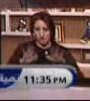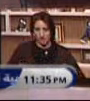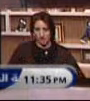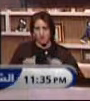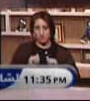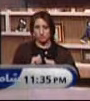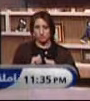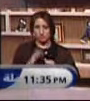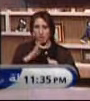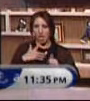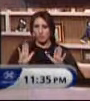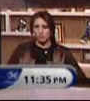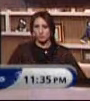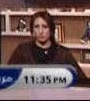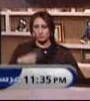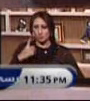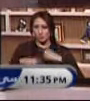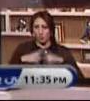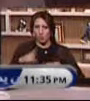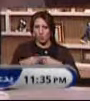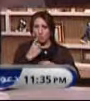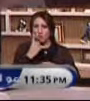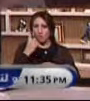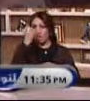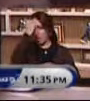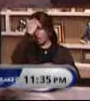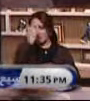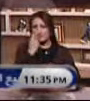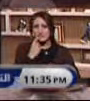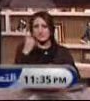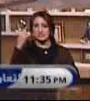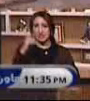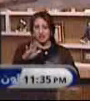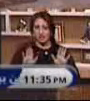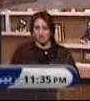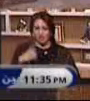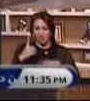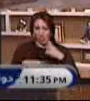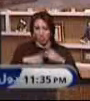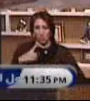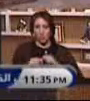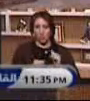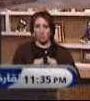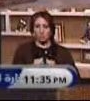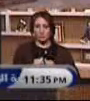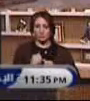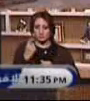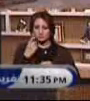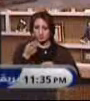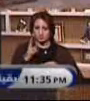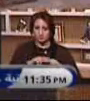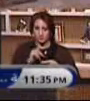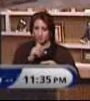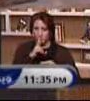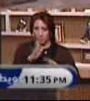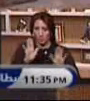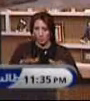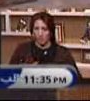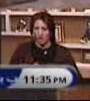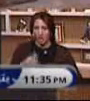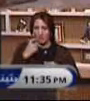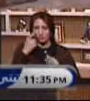متلذذا فيها بكل لذيذة متنعما فيها بنعم عصره لا يعتريه السقم فيها مرة